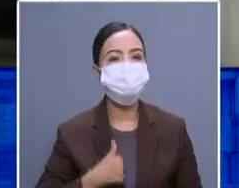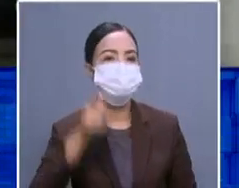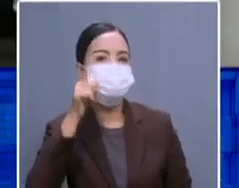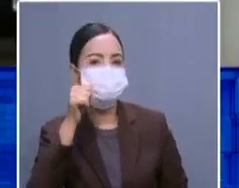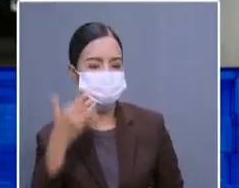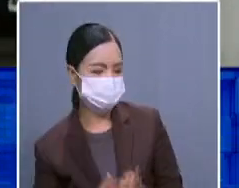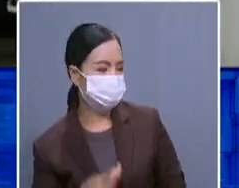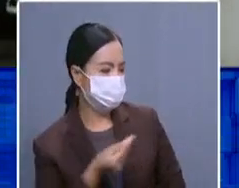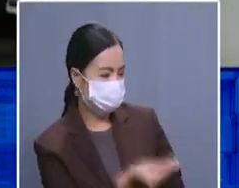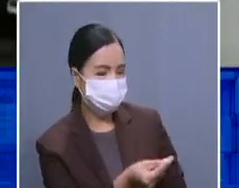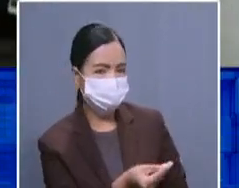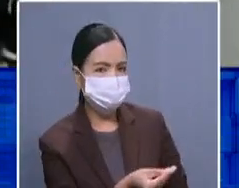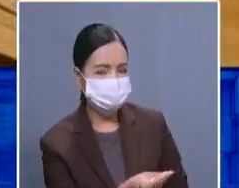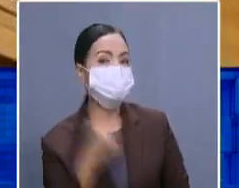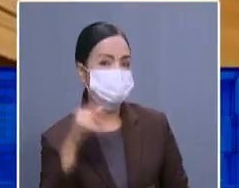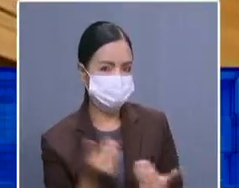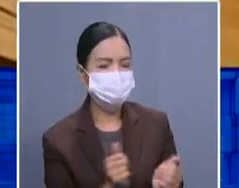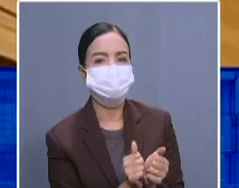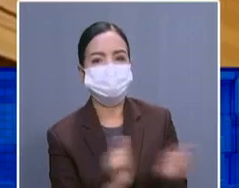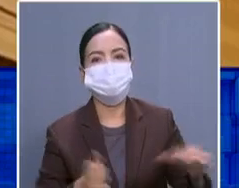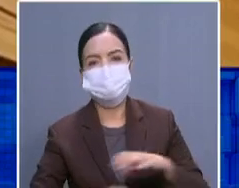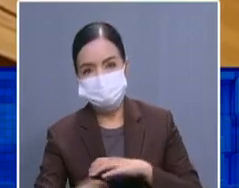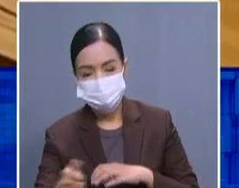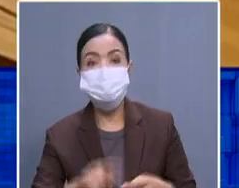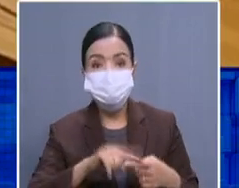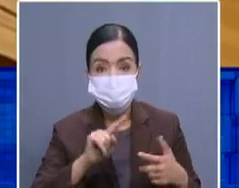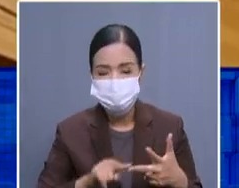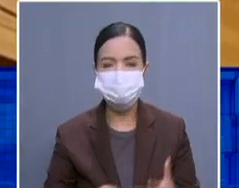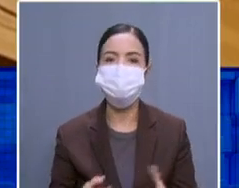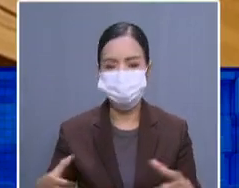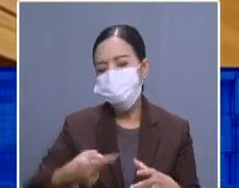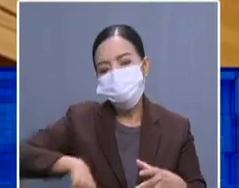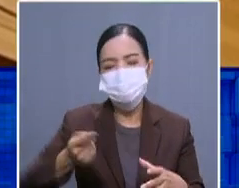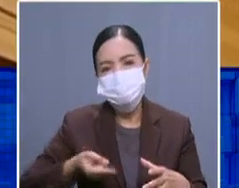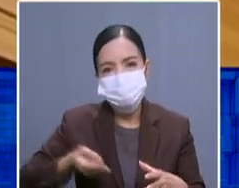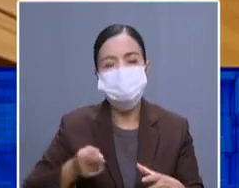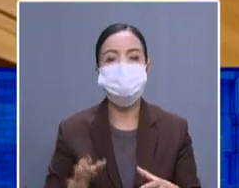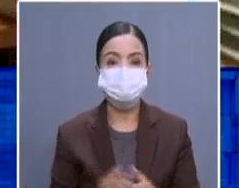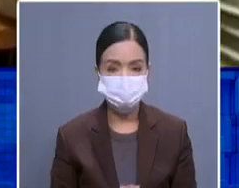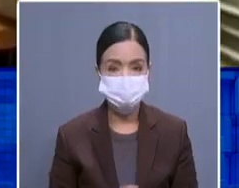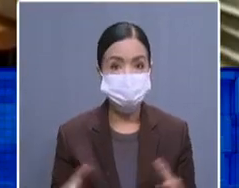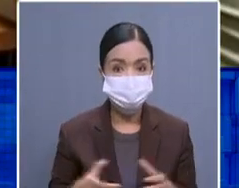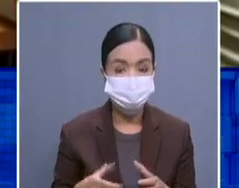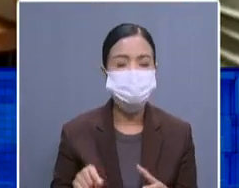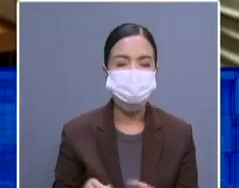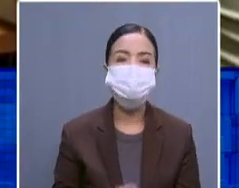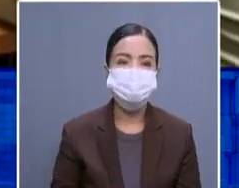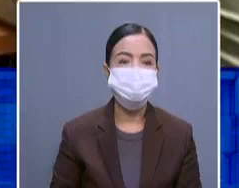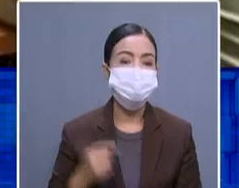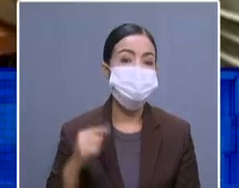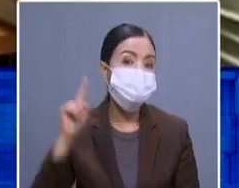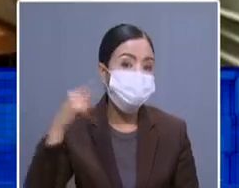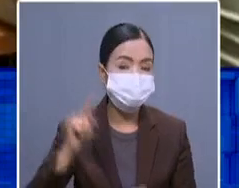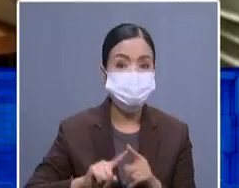เดินทางเข้าไปร้องทุกข์นะคะต่อผู้ว่าราชการจังหวัดจันทบุรีอันนี้เป็นรายแรกครั้งนั้นเนี่ยผู้ว่าราชการจังหวัดเนี่ยสั่